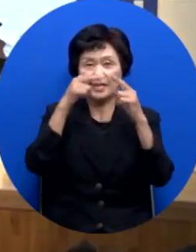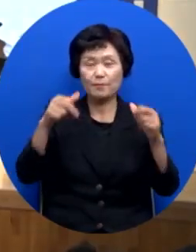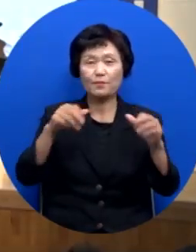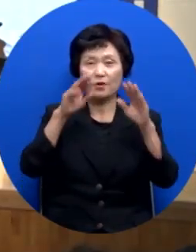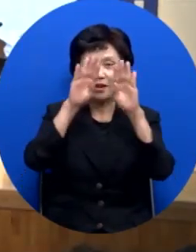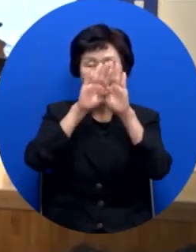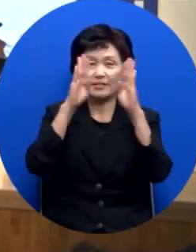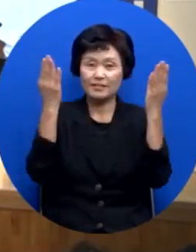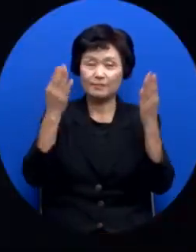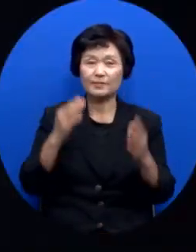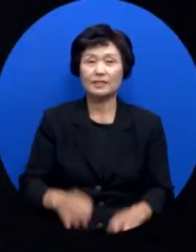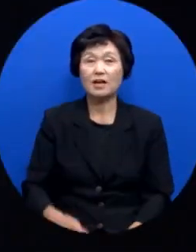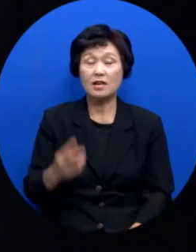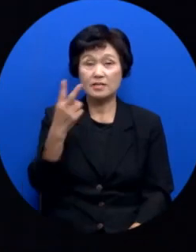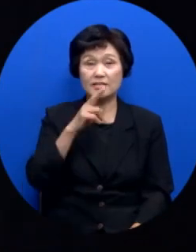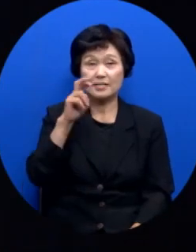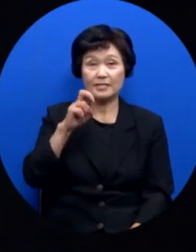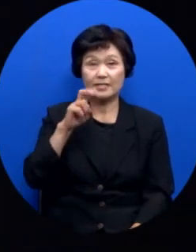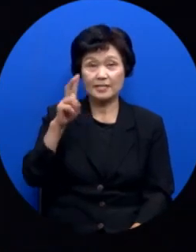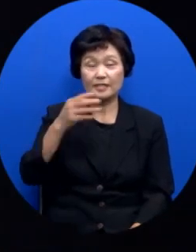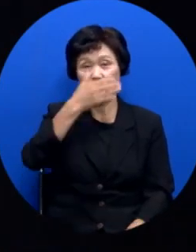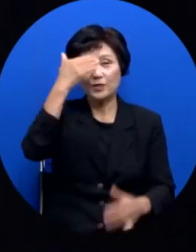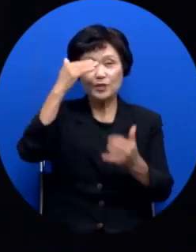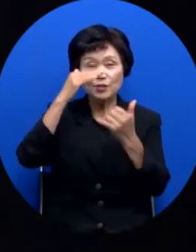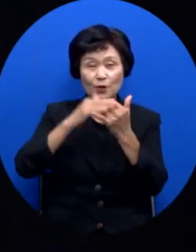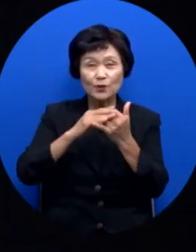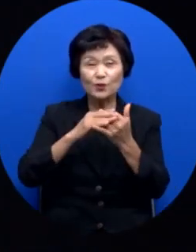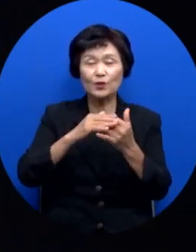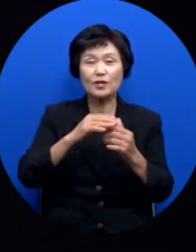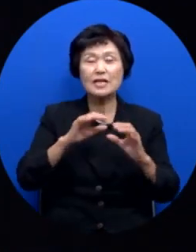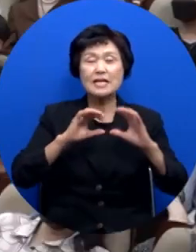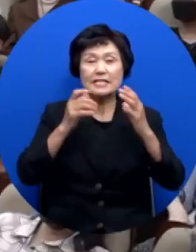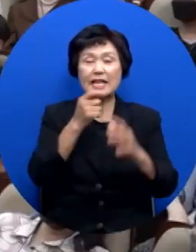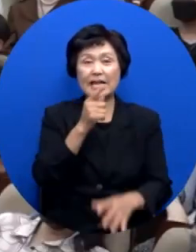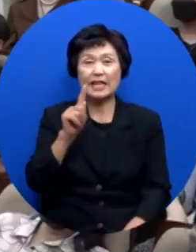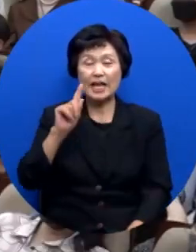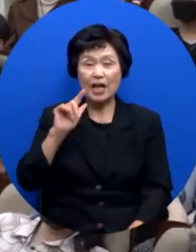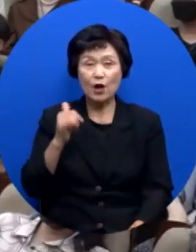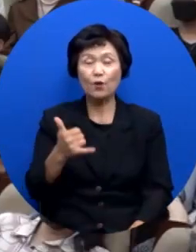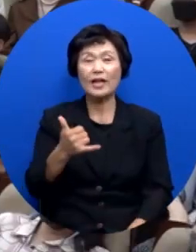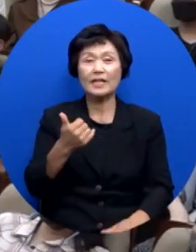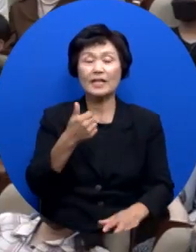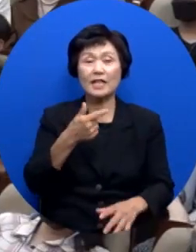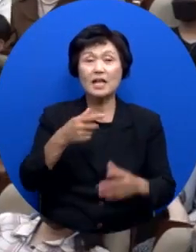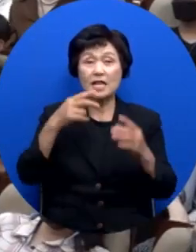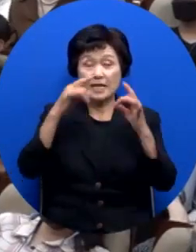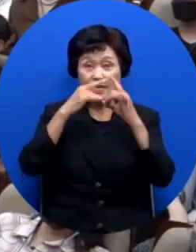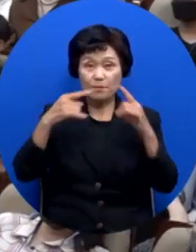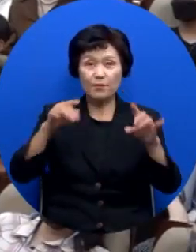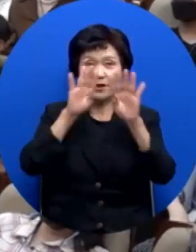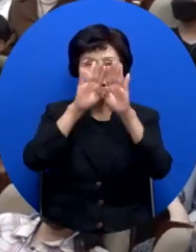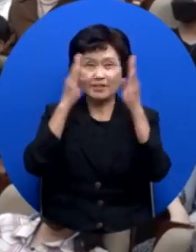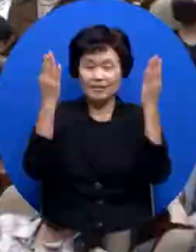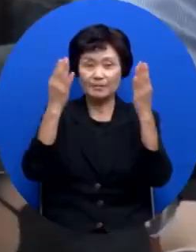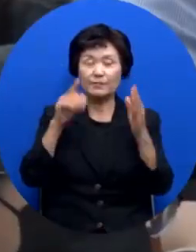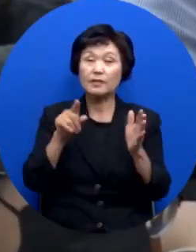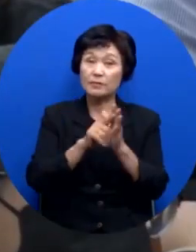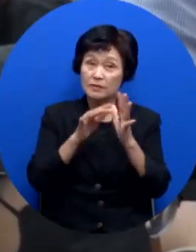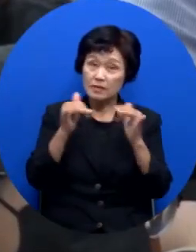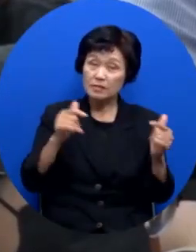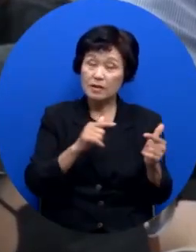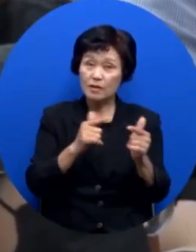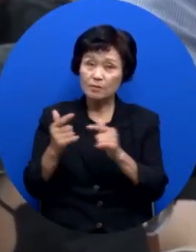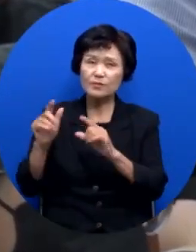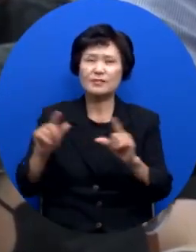2022 청소년 여름 성경적 세계관 캠프가 열렸습니다. 이 시대를 살아가는 청소년들에게 크리스천으로서의